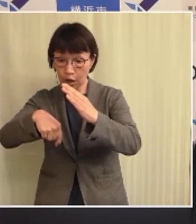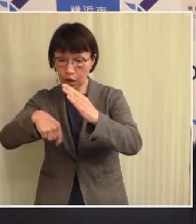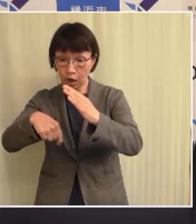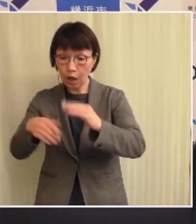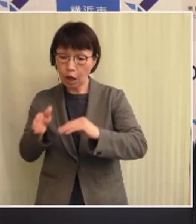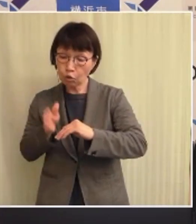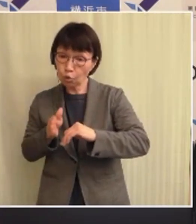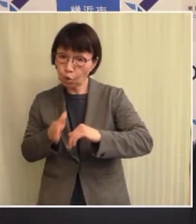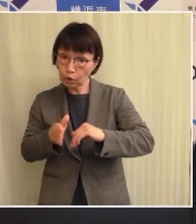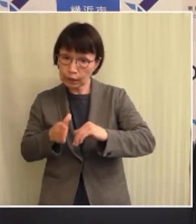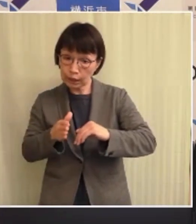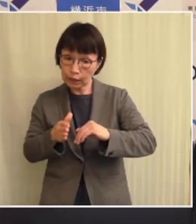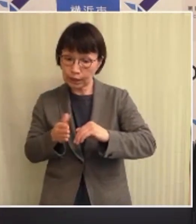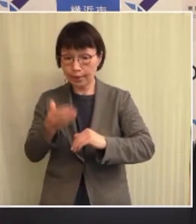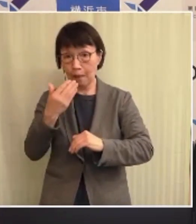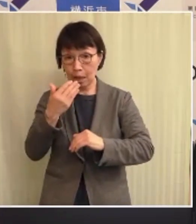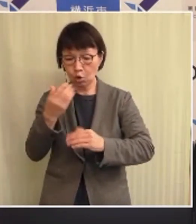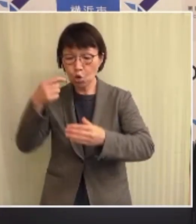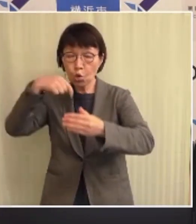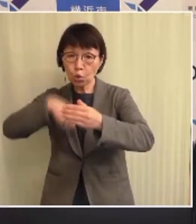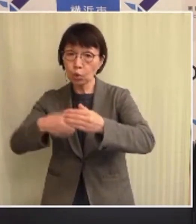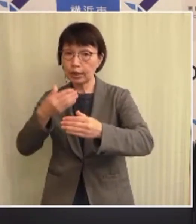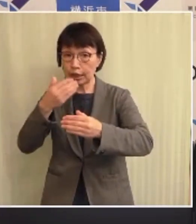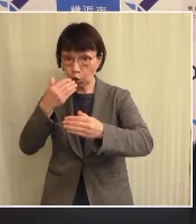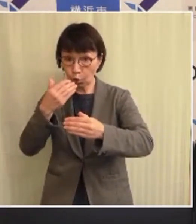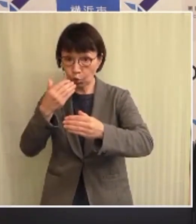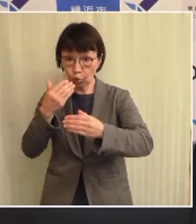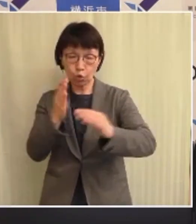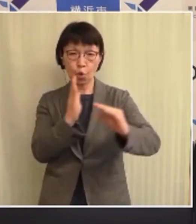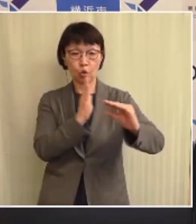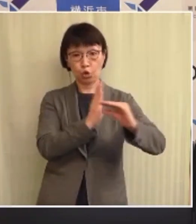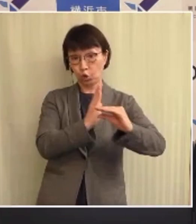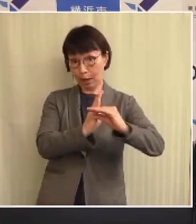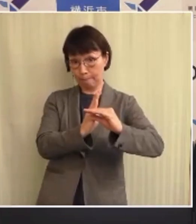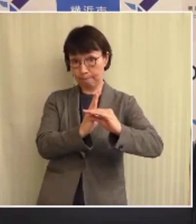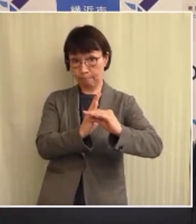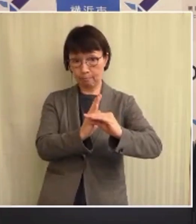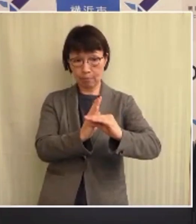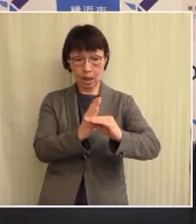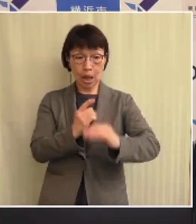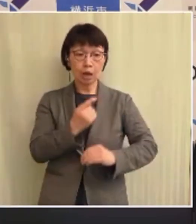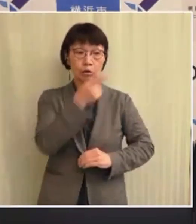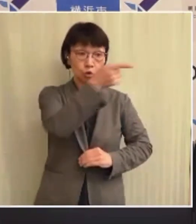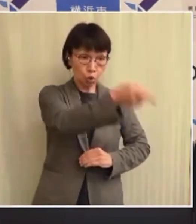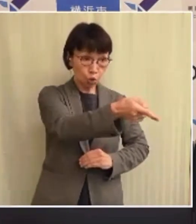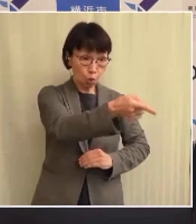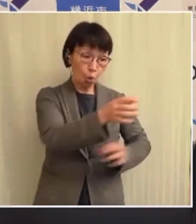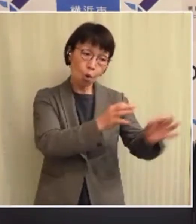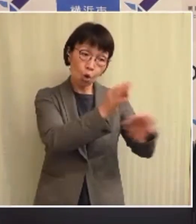うちで調理してうちで食べるこううち食っていうんですかね、そのちょうど中間の中食、外で買って、